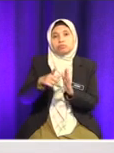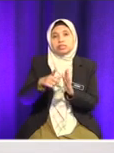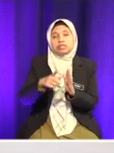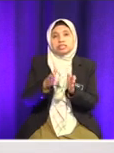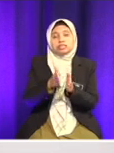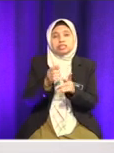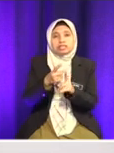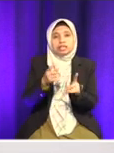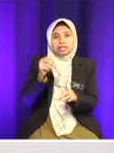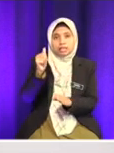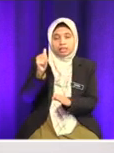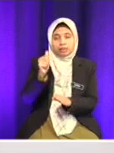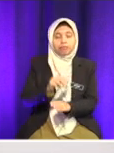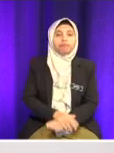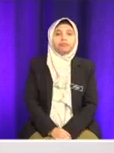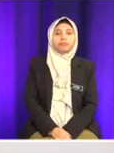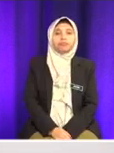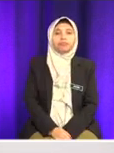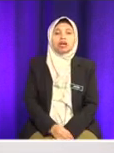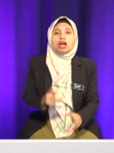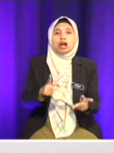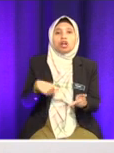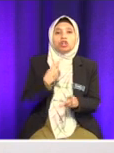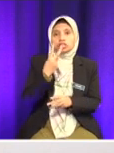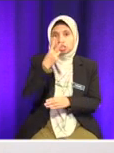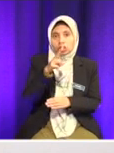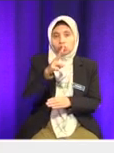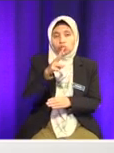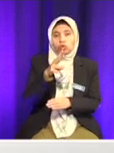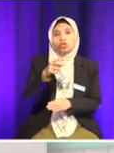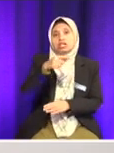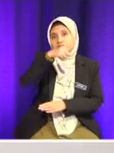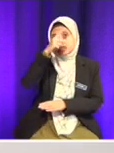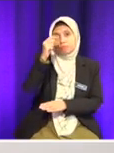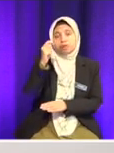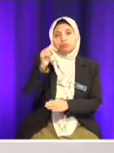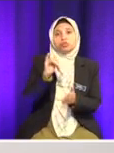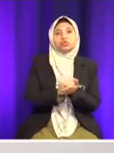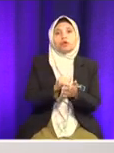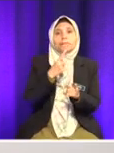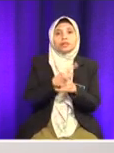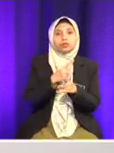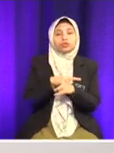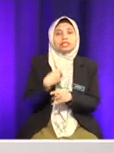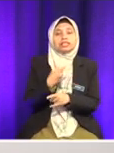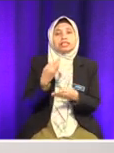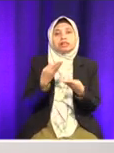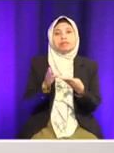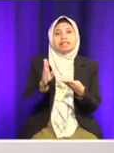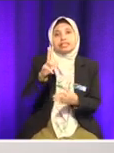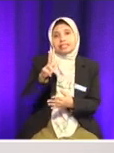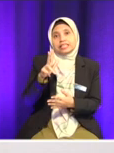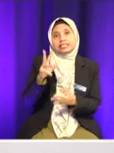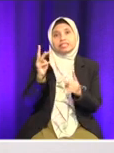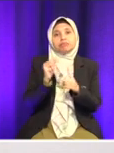3 Oke Betul kalau kita lihat sekarang ini justifikasi yang diberi oleh 1 betul oke kita bagi 3 terus 3